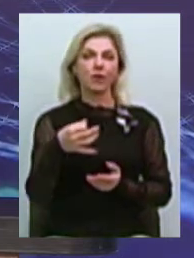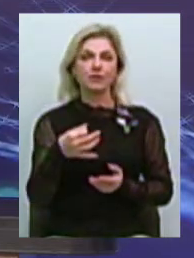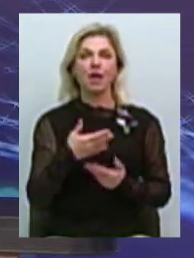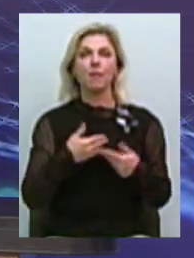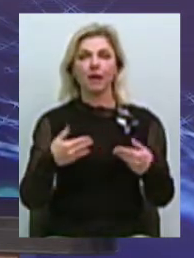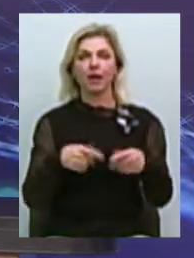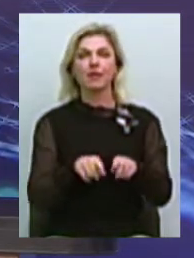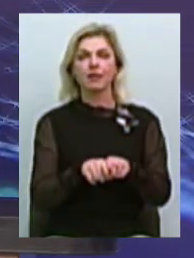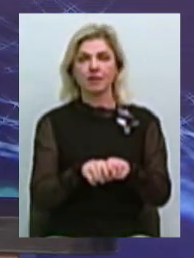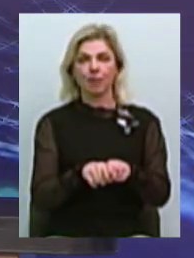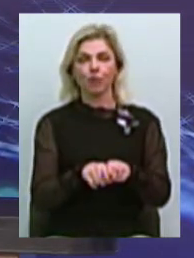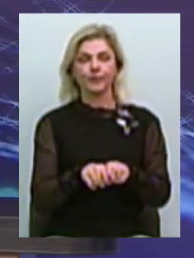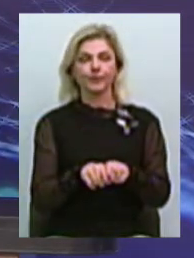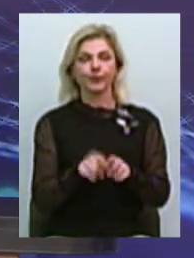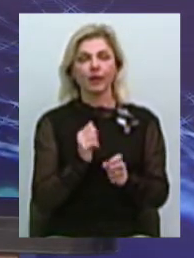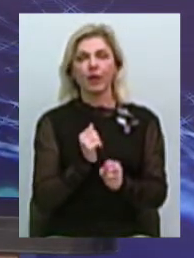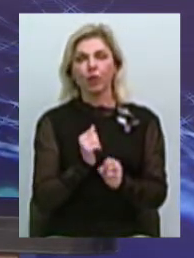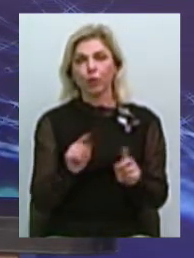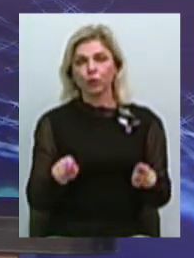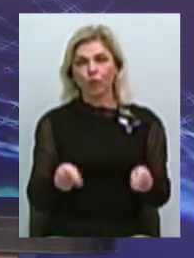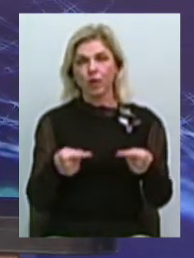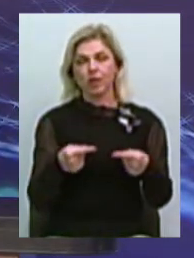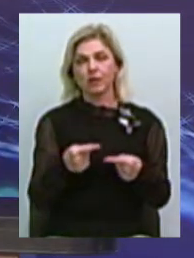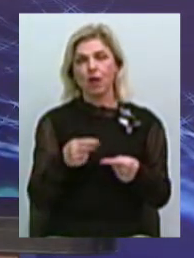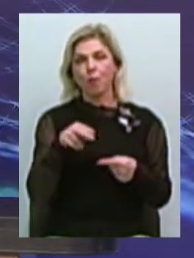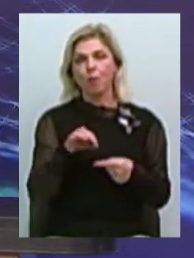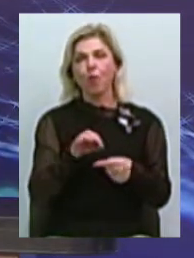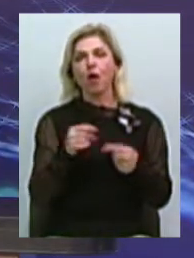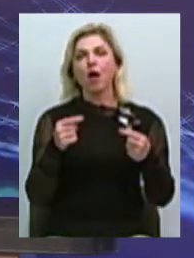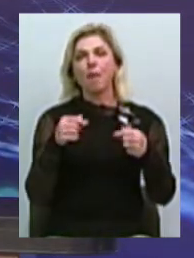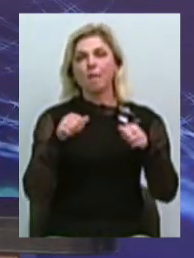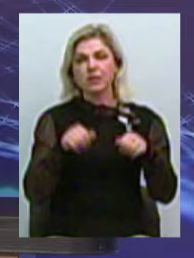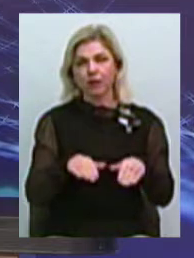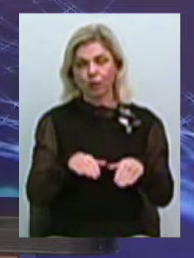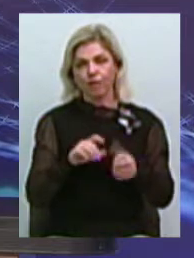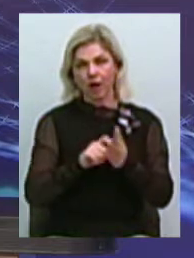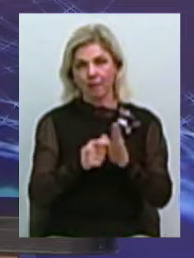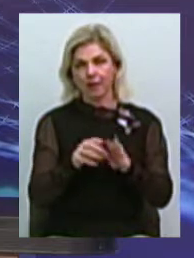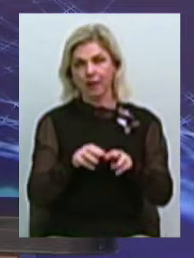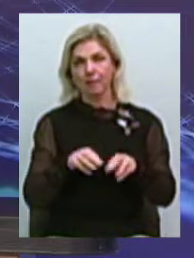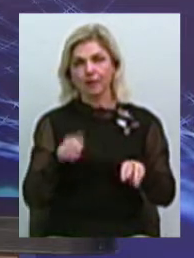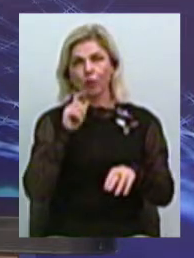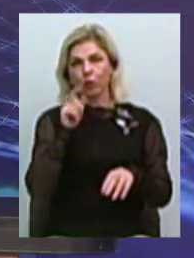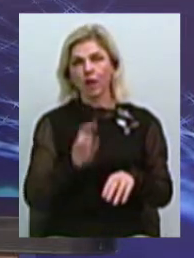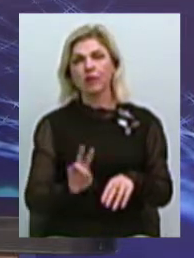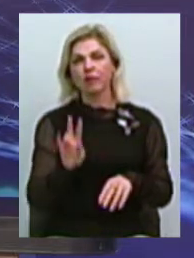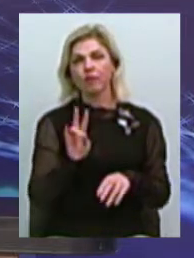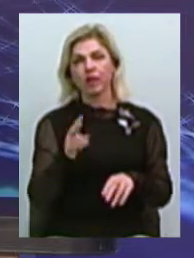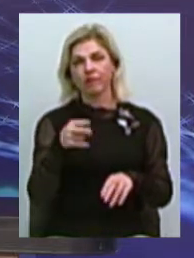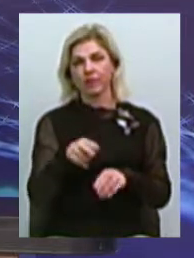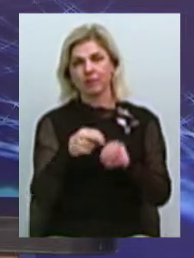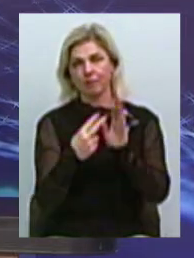так само утворені відповідно до постанови Кабінету міністрів України в листопаді 2018